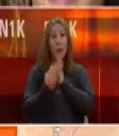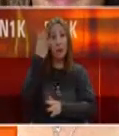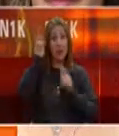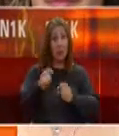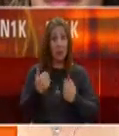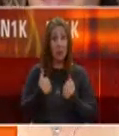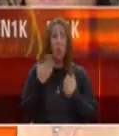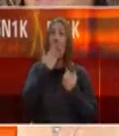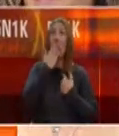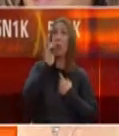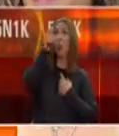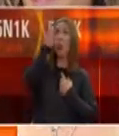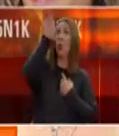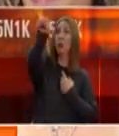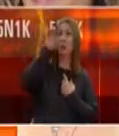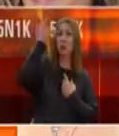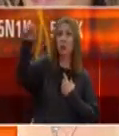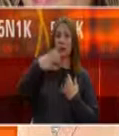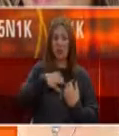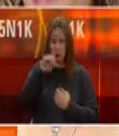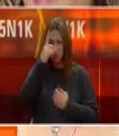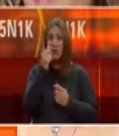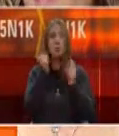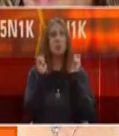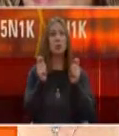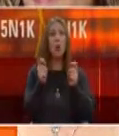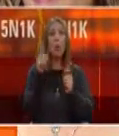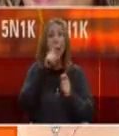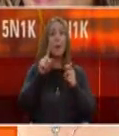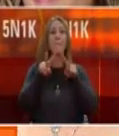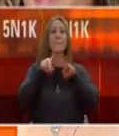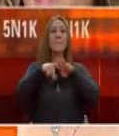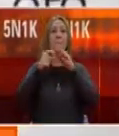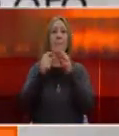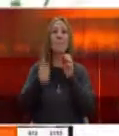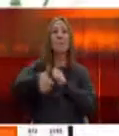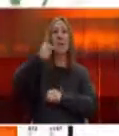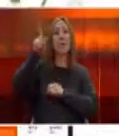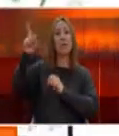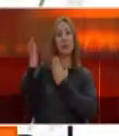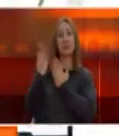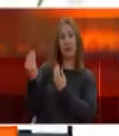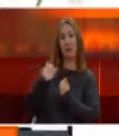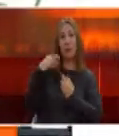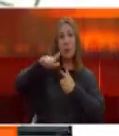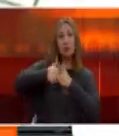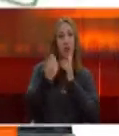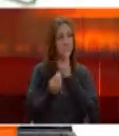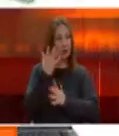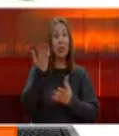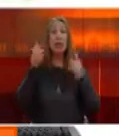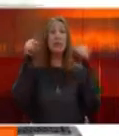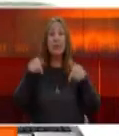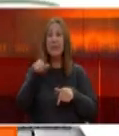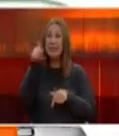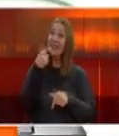Çünkü okullara ulaşmamız kendi başımıza biraz zordu. O yüzden Milli Eğitim Bakanlığı'nın da desteğini aldık ve projeyi gerçekleştirdik. Şu anda